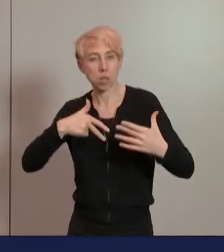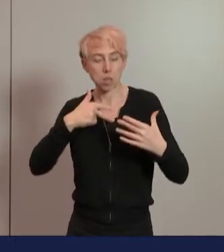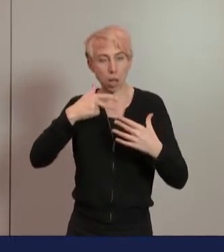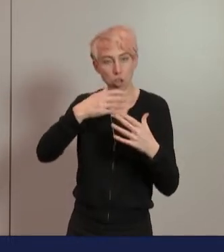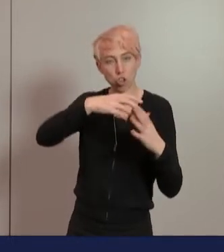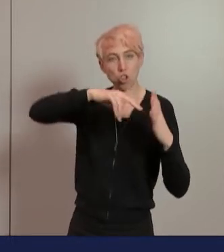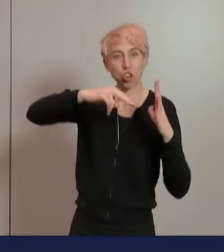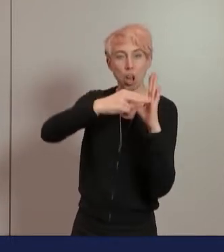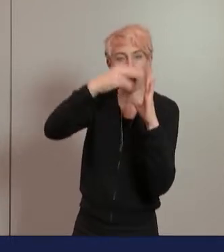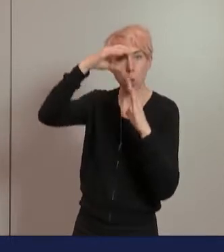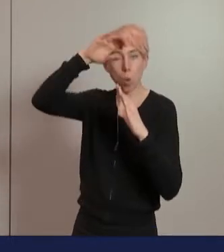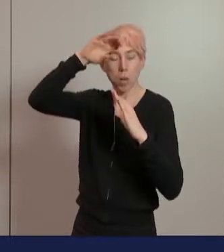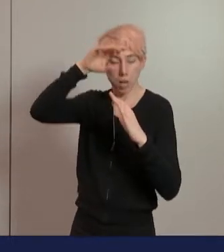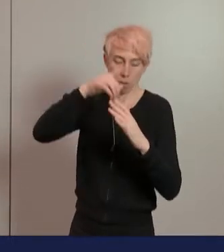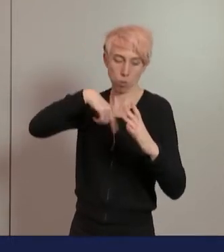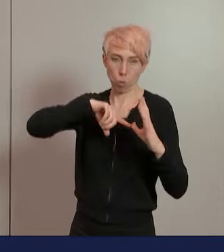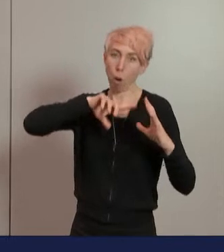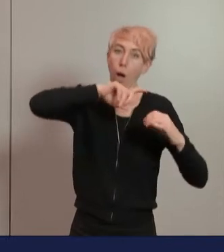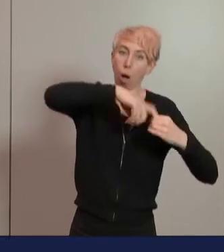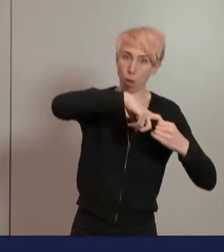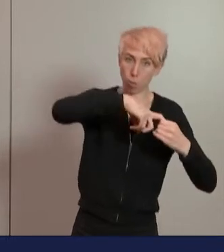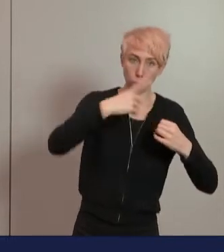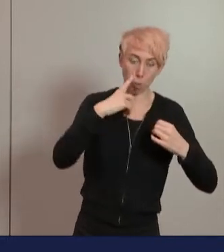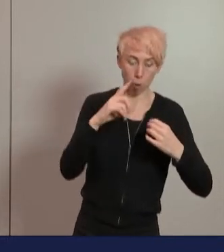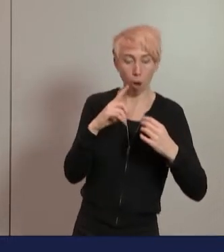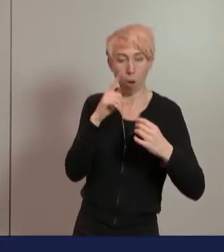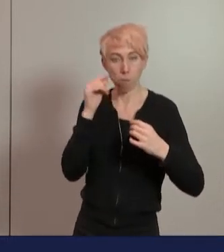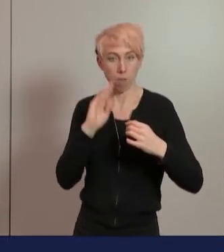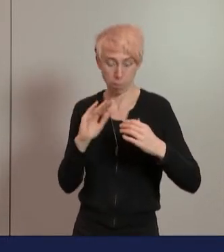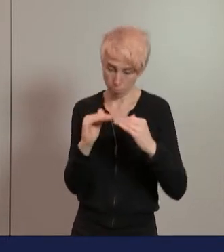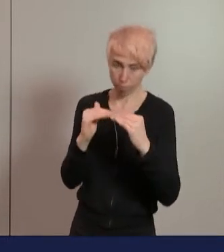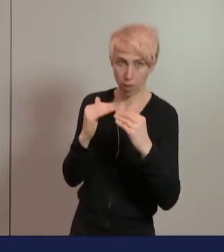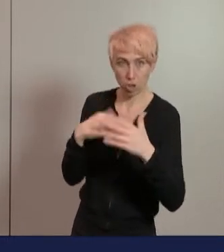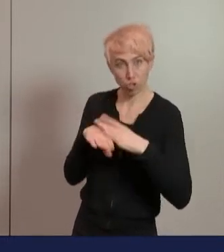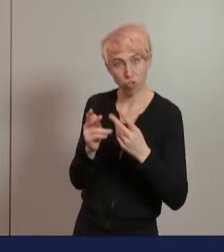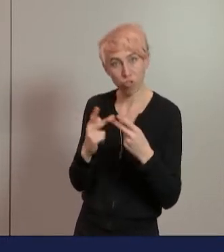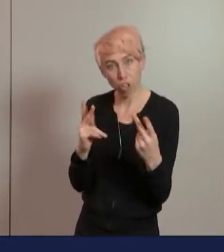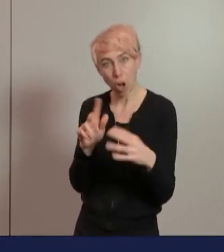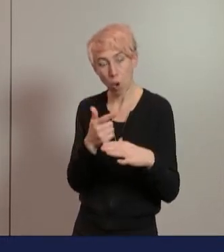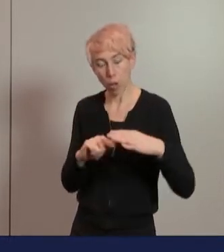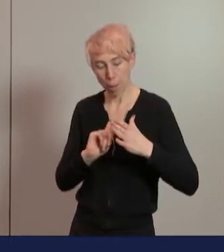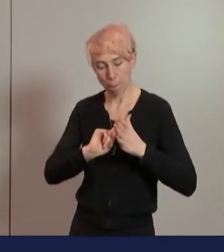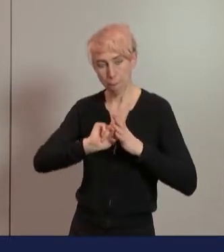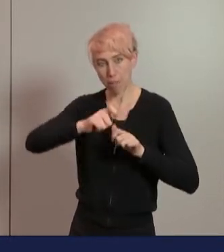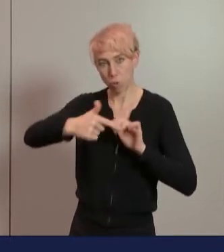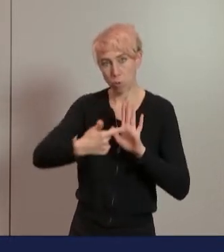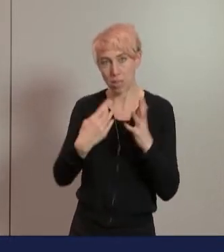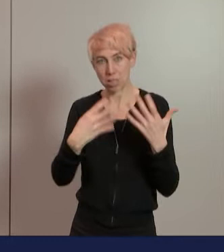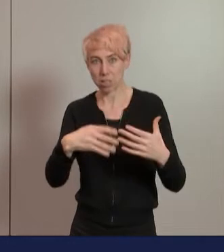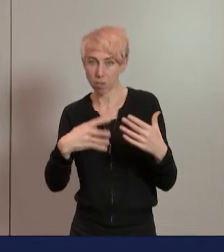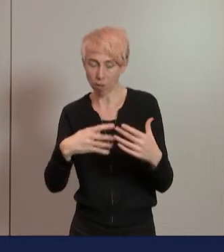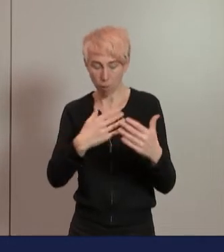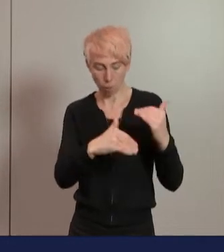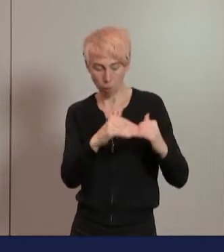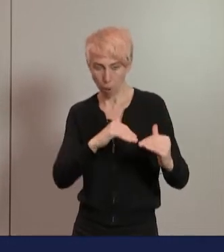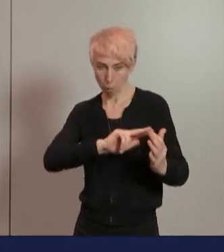l'égalité femmes-hommes dans la vie locale. Par la suite, en 2019, a été voté un plan d'action égalité hommes-femmes qui avait une